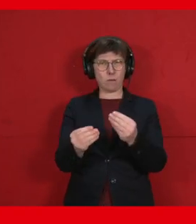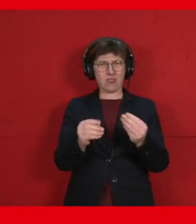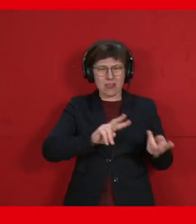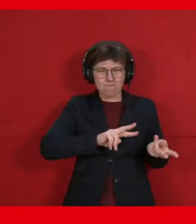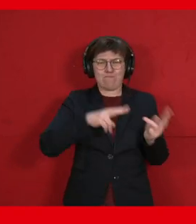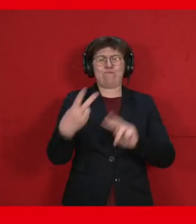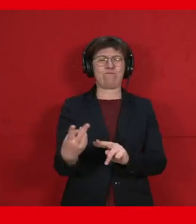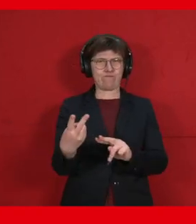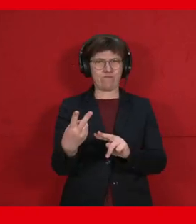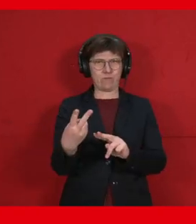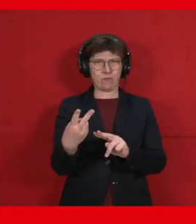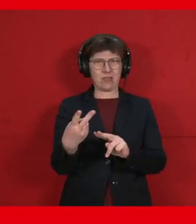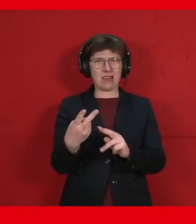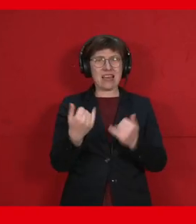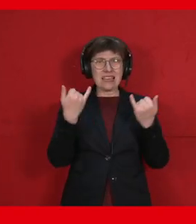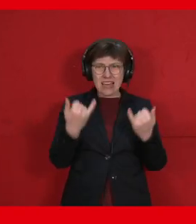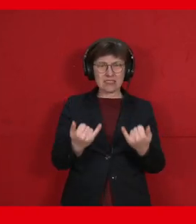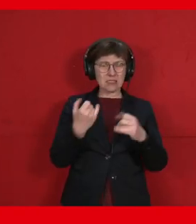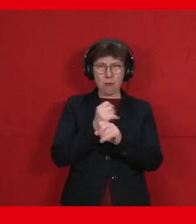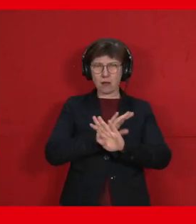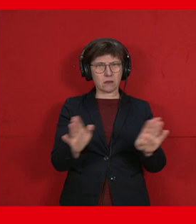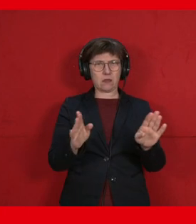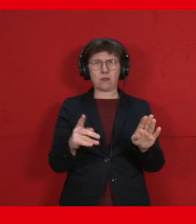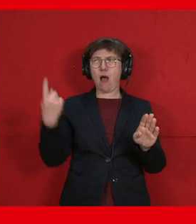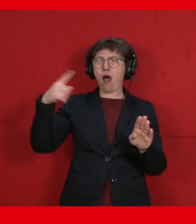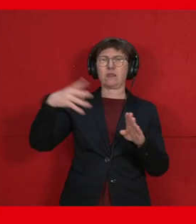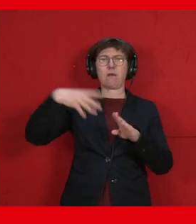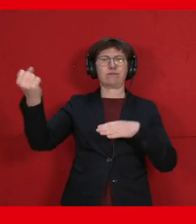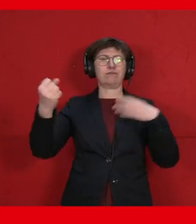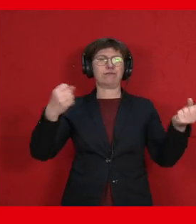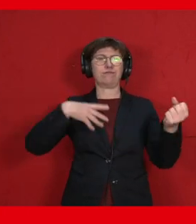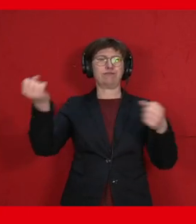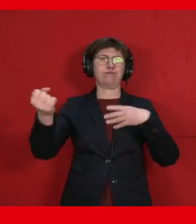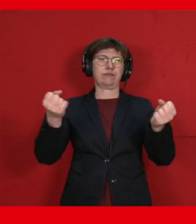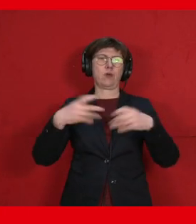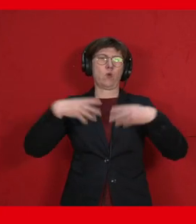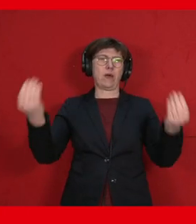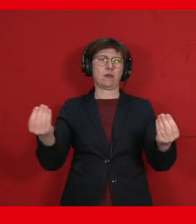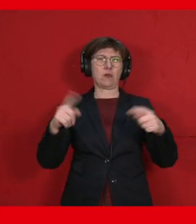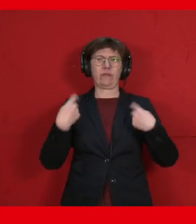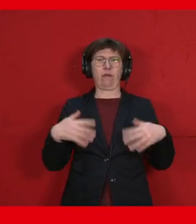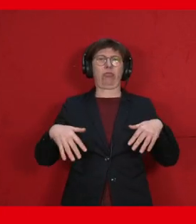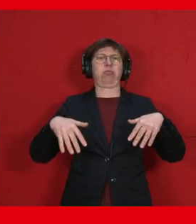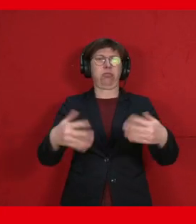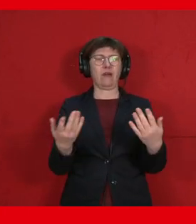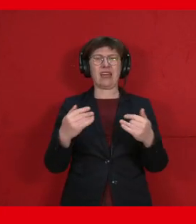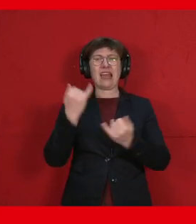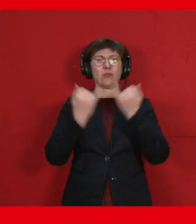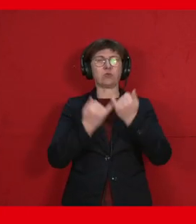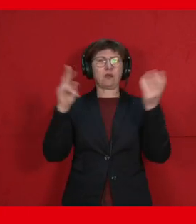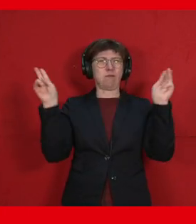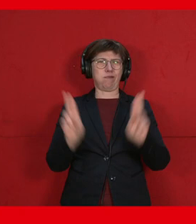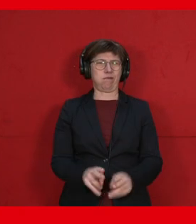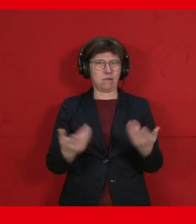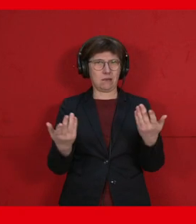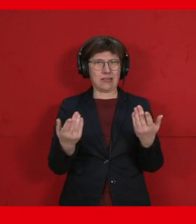Umbruch hinkriegt. Und wenn wir das jetzt nicht machen, dann werden andere das tun, aber wir werden deindustrialisiert. Und das führt